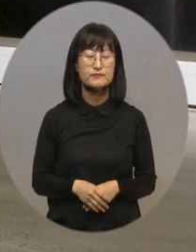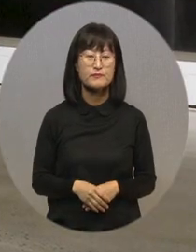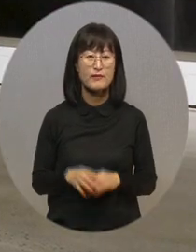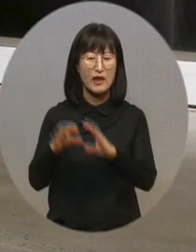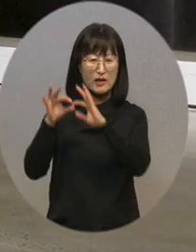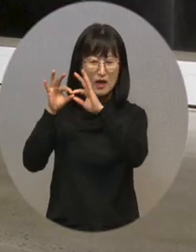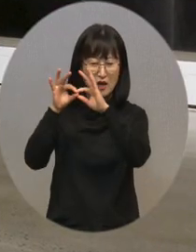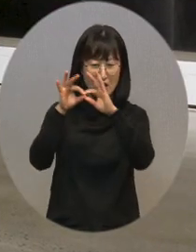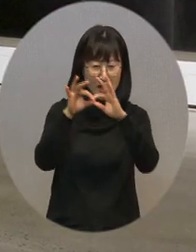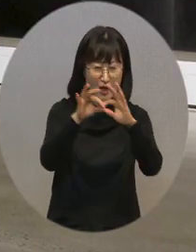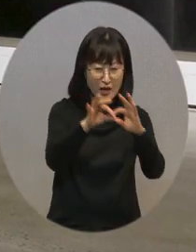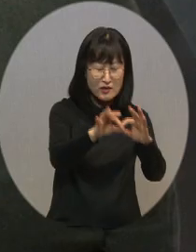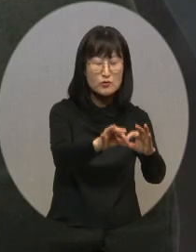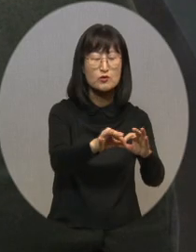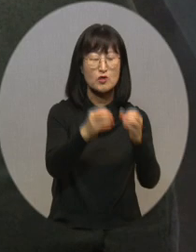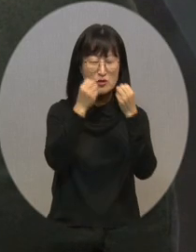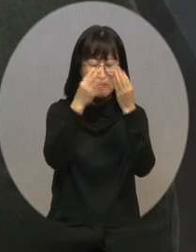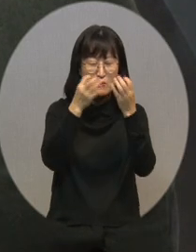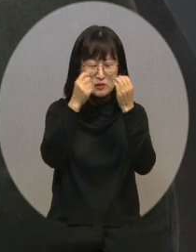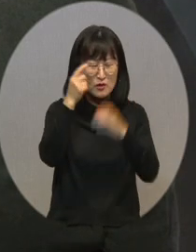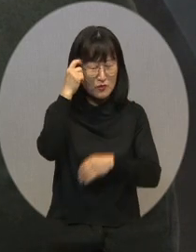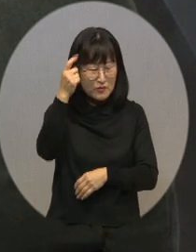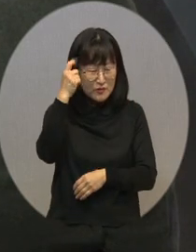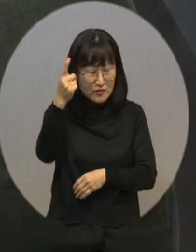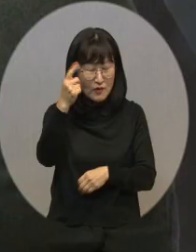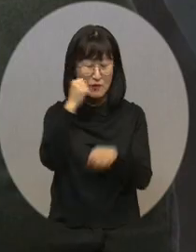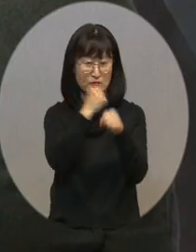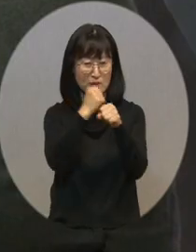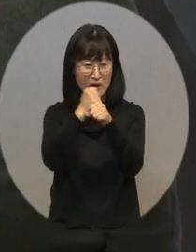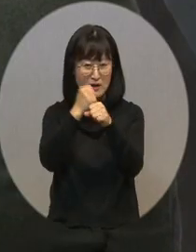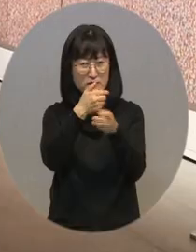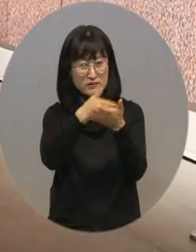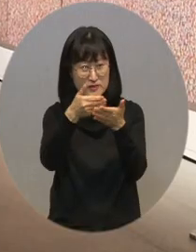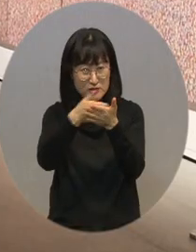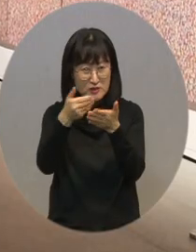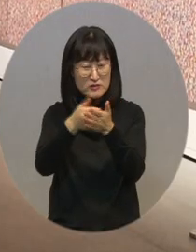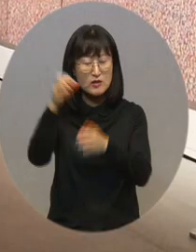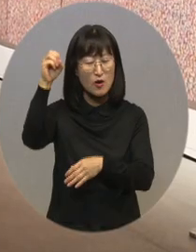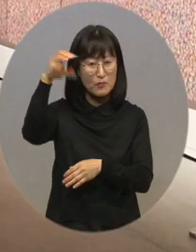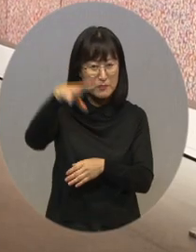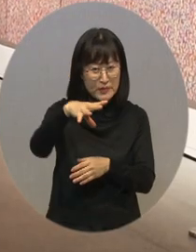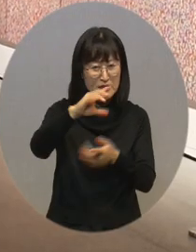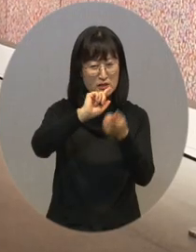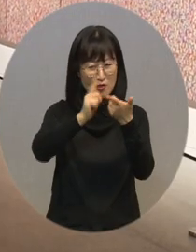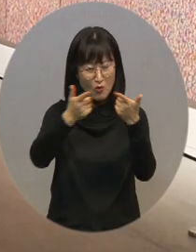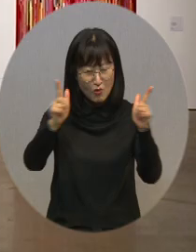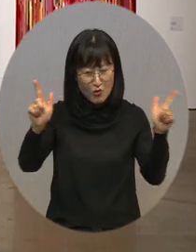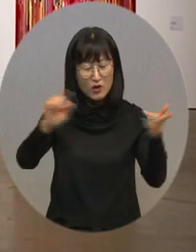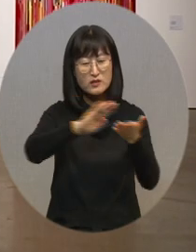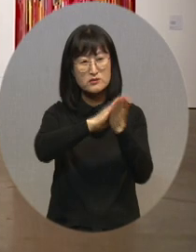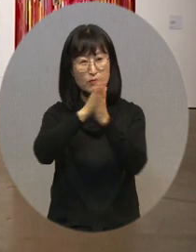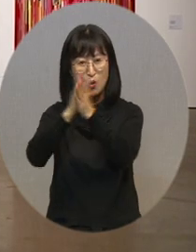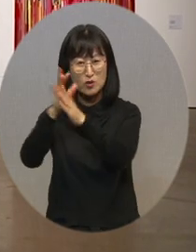끊임없는 창작 욕구와 새로움에 대한 갈망으로 빛의 다양한 변주를 시도했는데요.